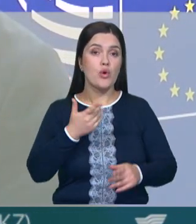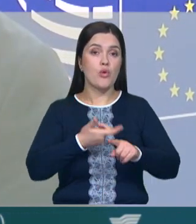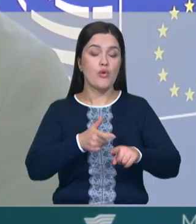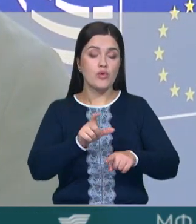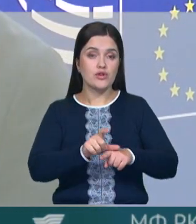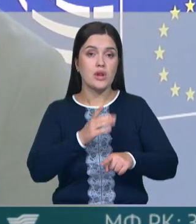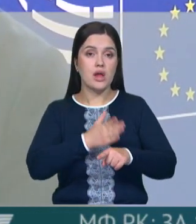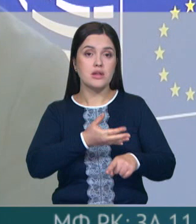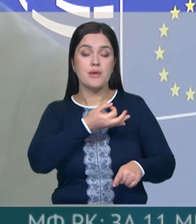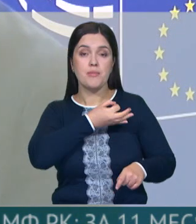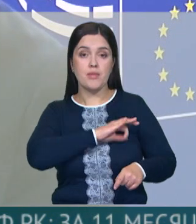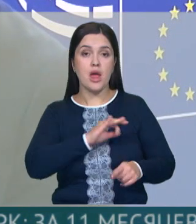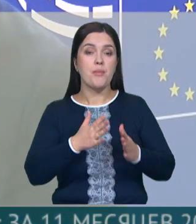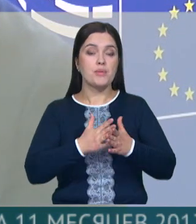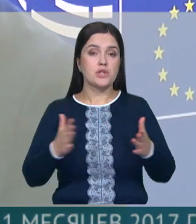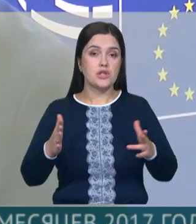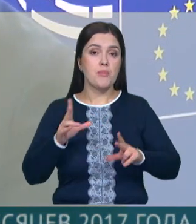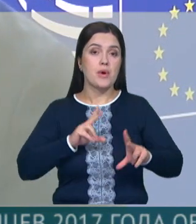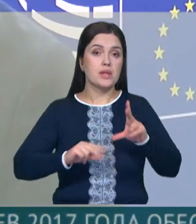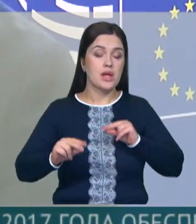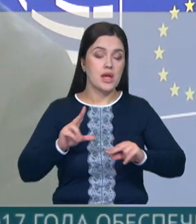позитивно, очень большими надеждами